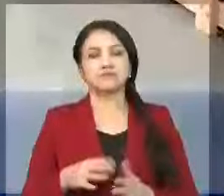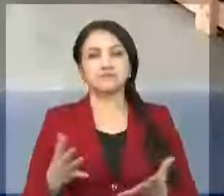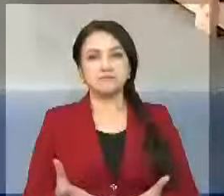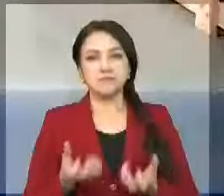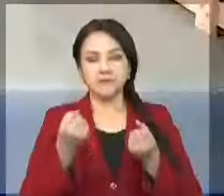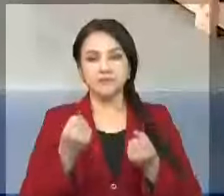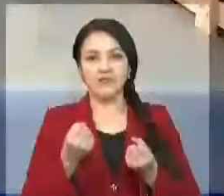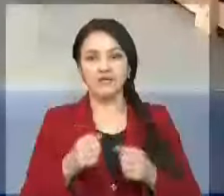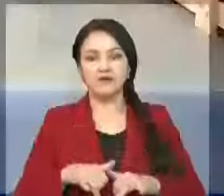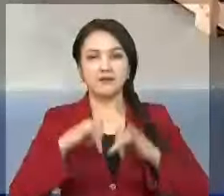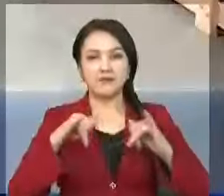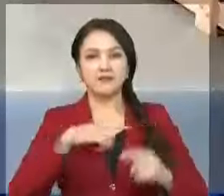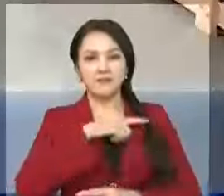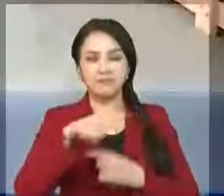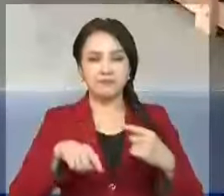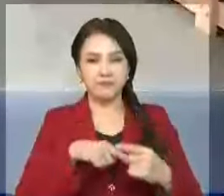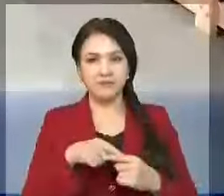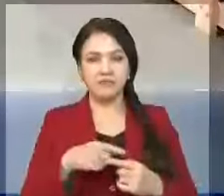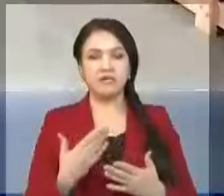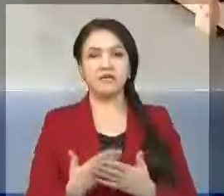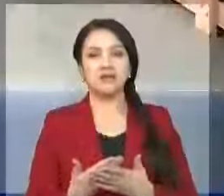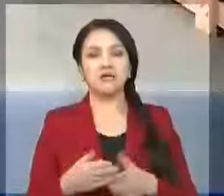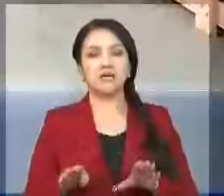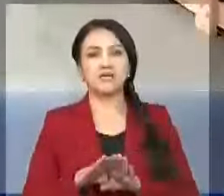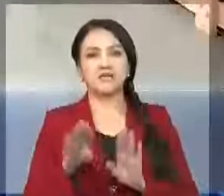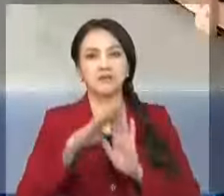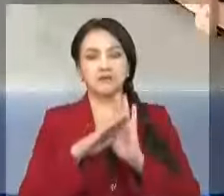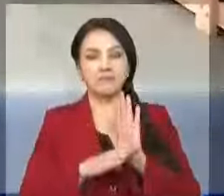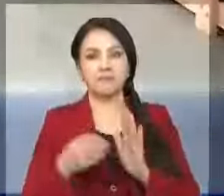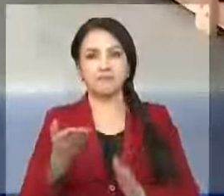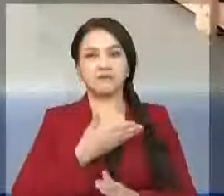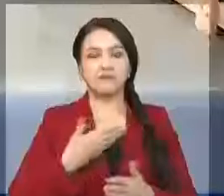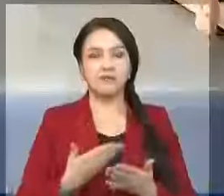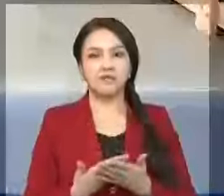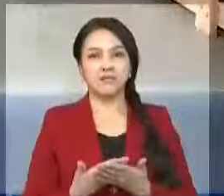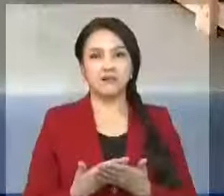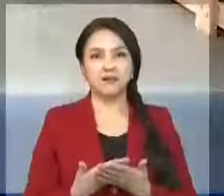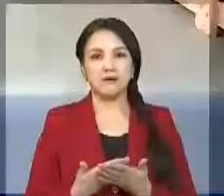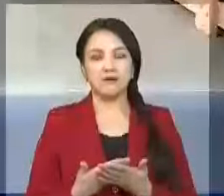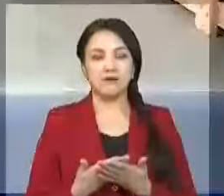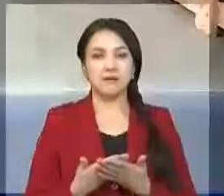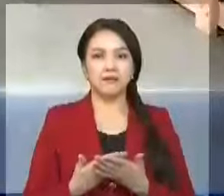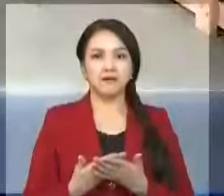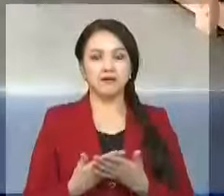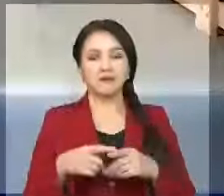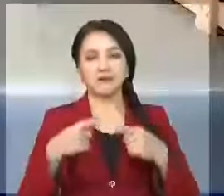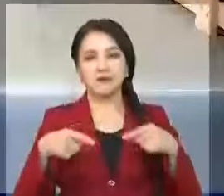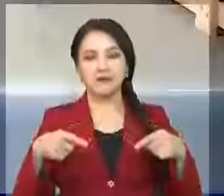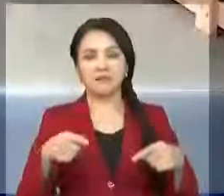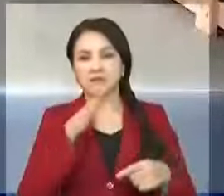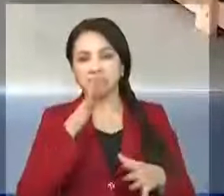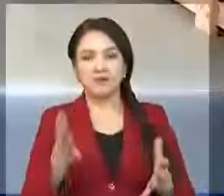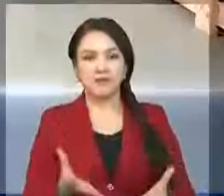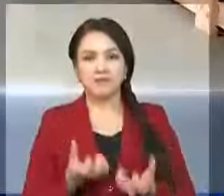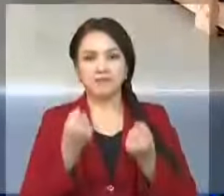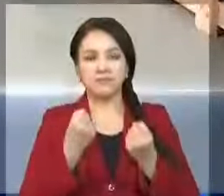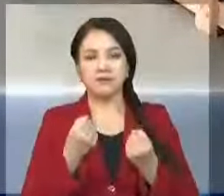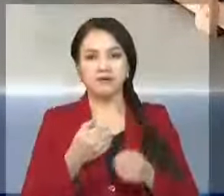поддержки и развития бизнеса. В рамках данной программы мы оказываем различные виды поддержки.